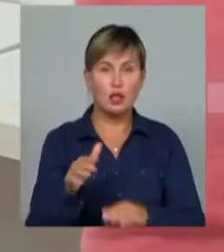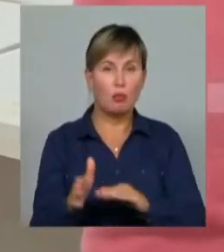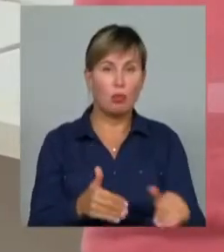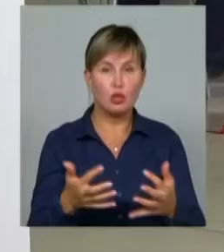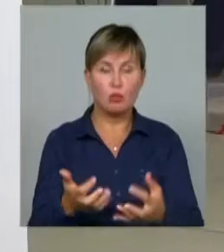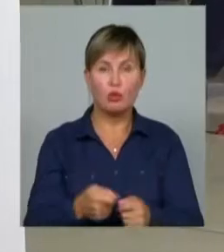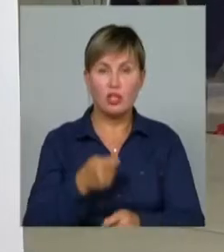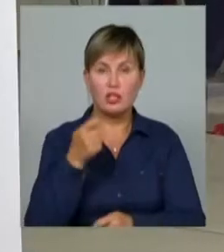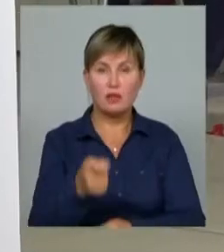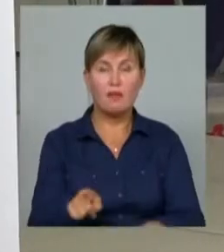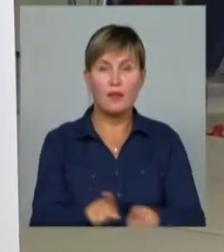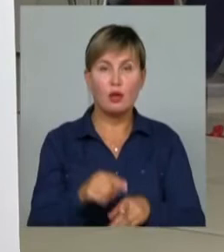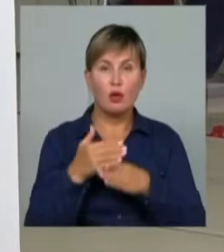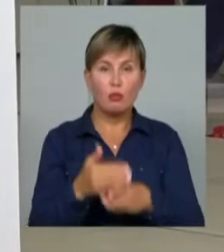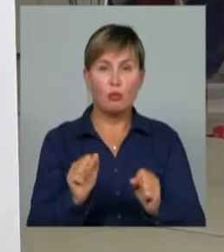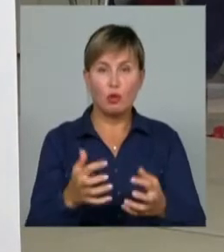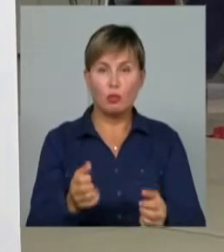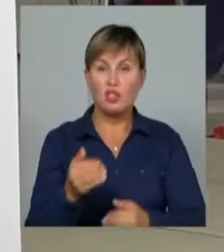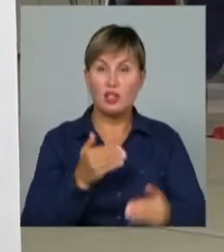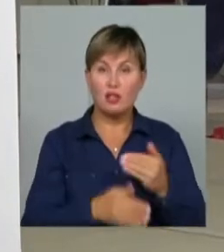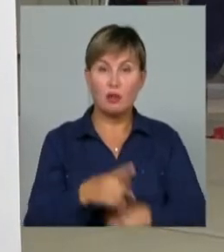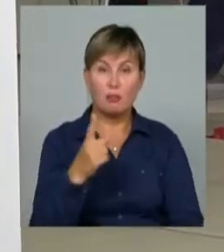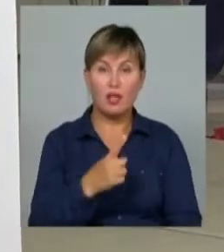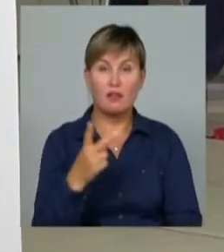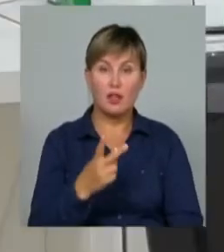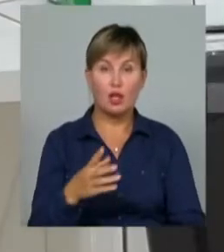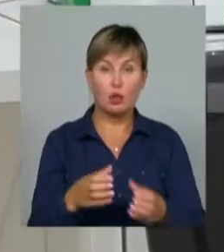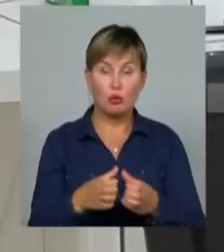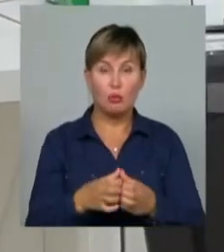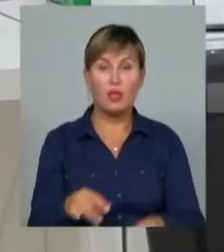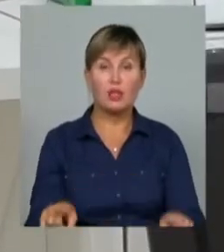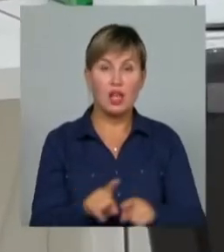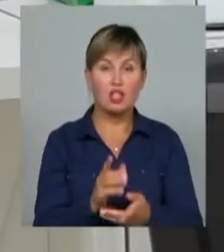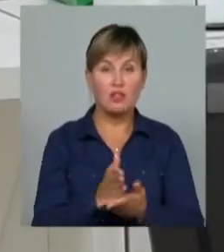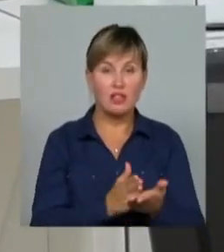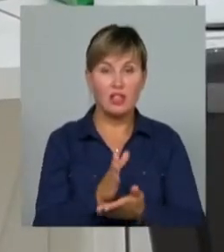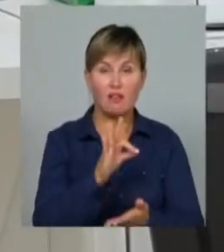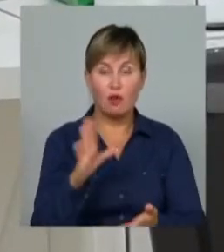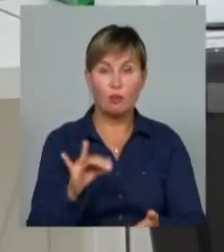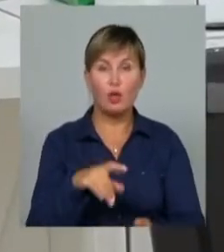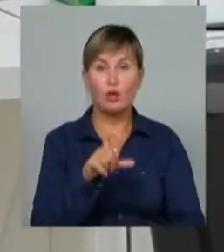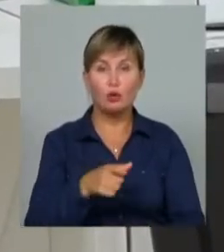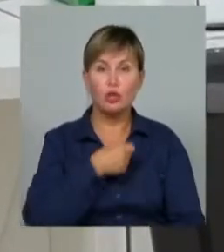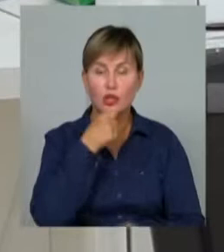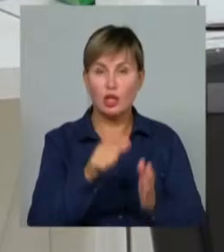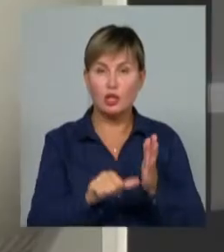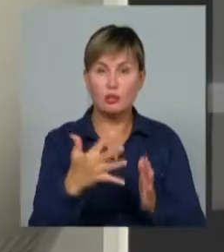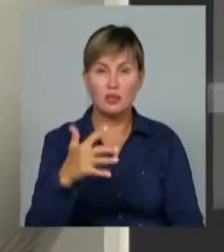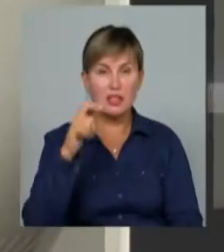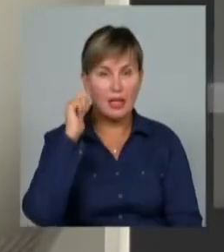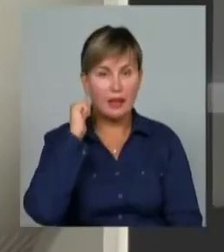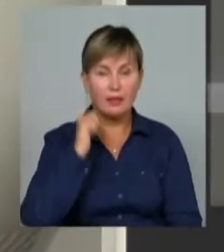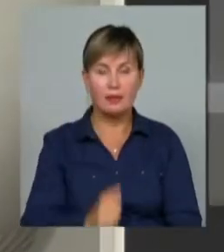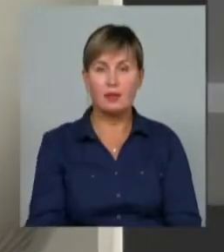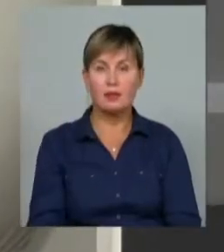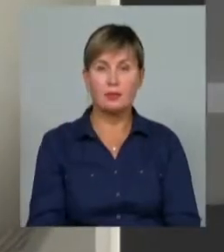получения заявки. Такую помощь могут получить инвалиды первой и второй группы, а также ветераны войны и люди старше 65 лет. Айдана